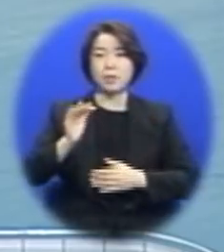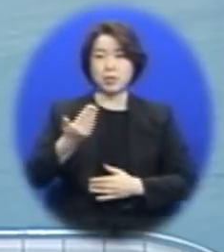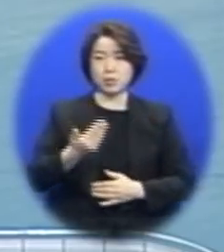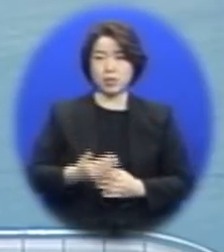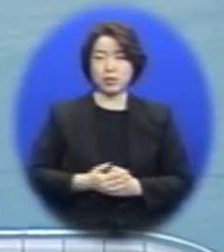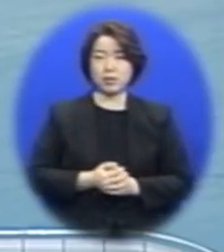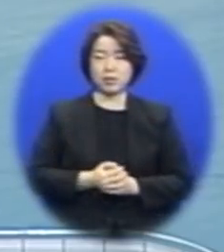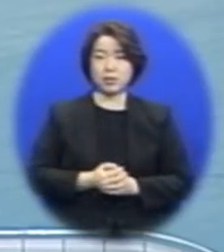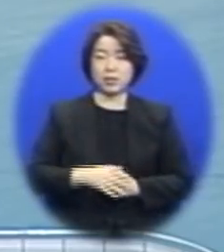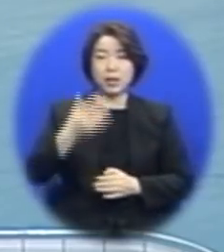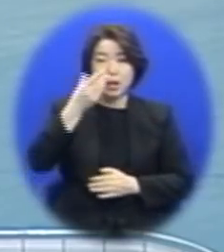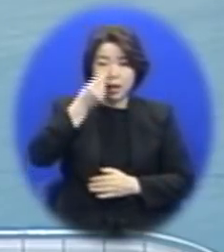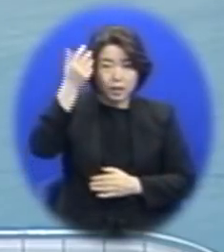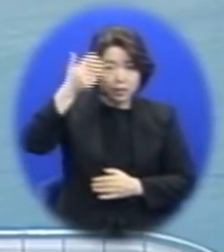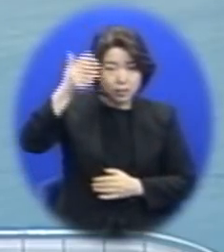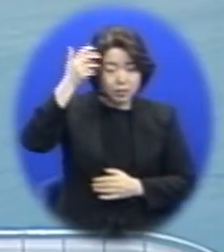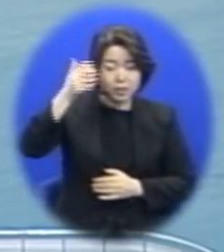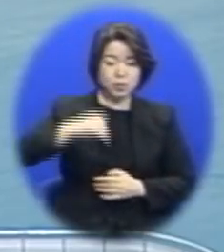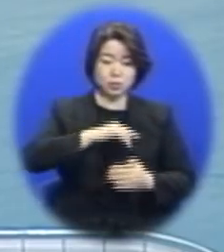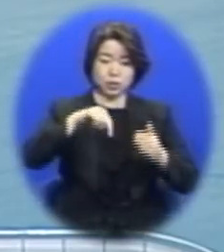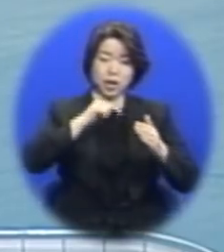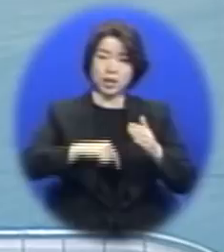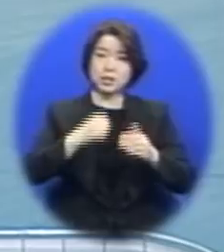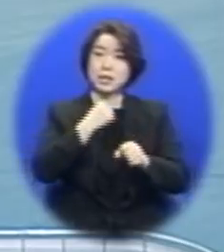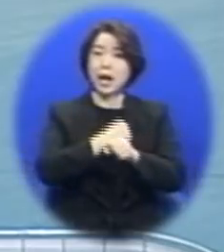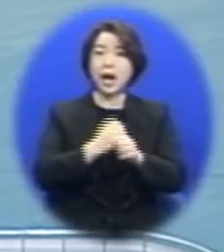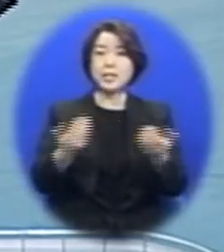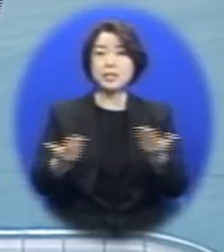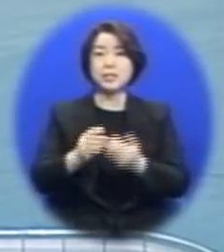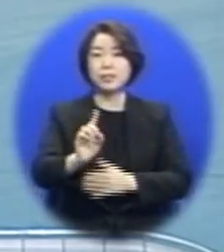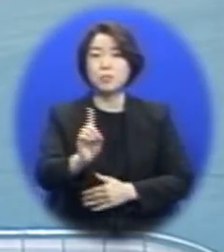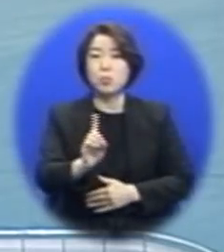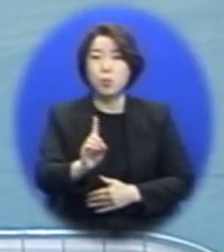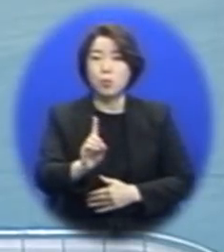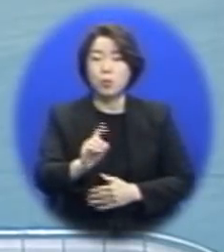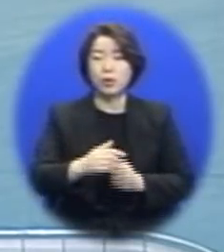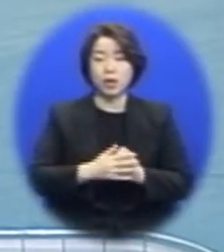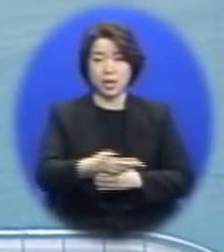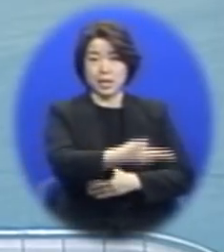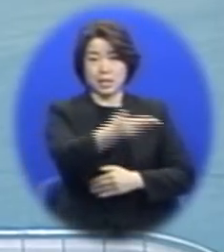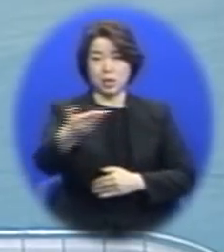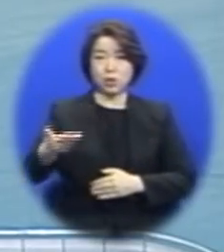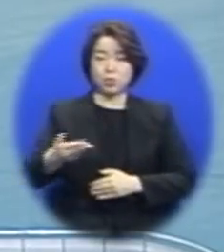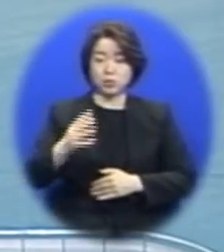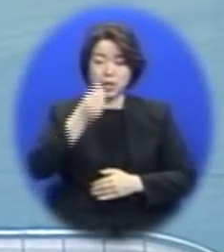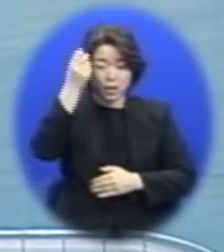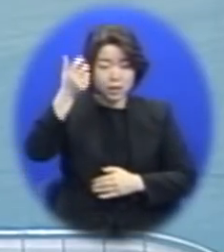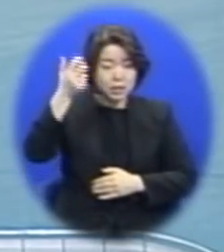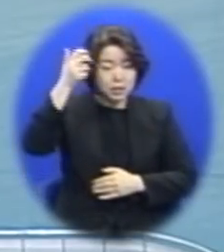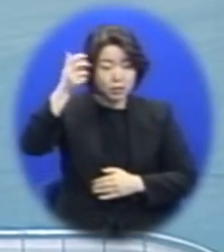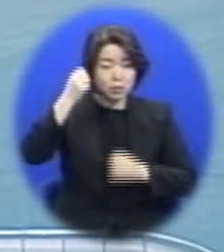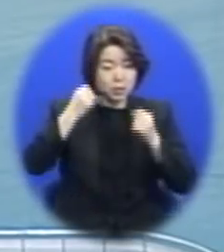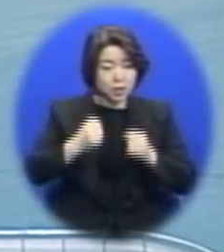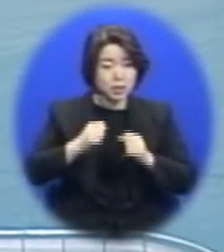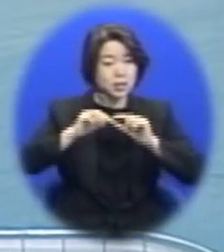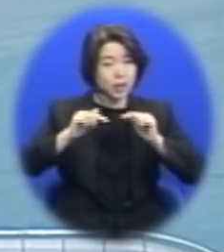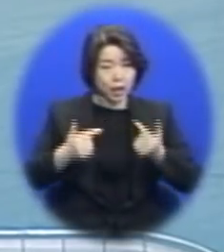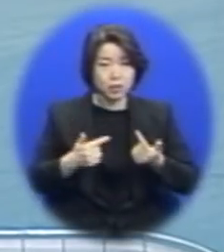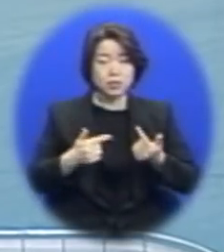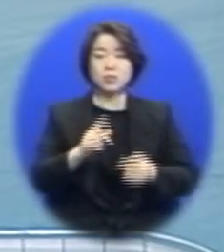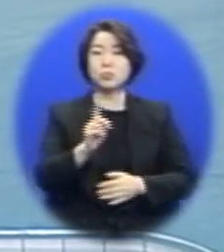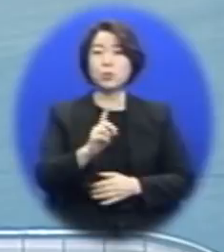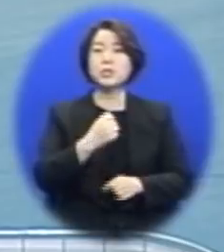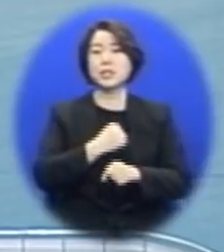성령께서 우리 속에서 하시는 일이 무엇이요? 성령께서 여러분 안에 계신지 안 계신지를 알려면 성령께서 하시는 일을